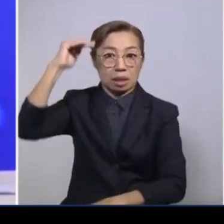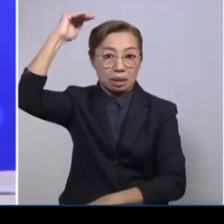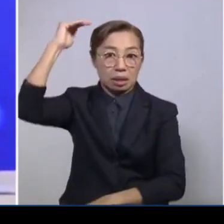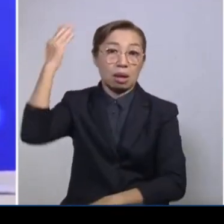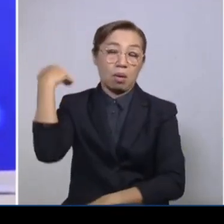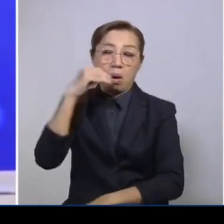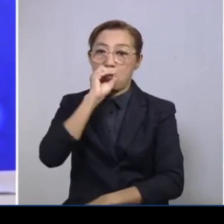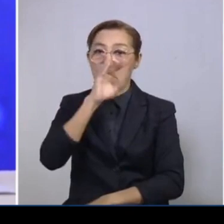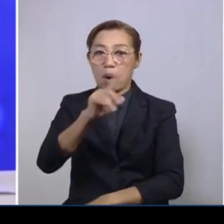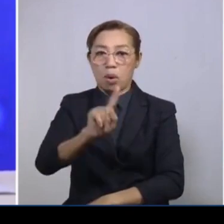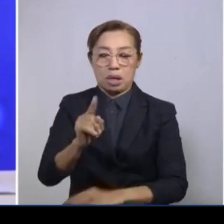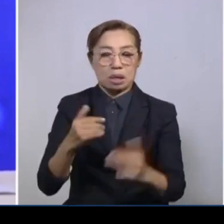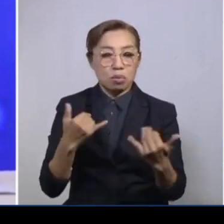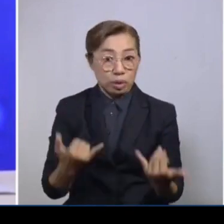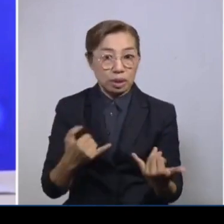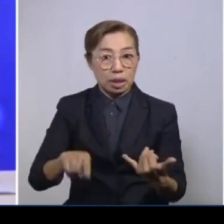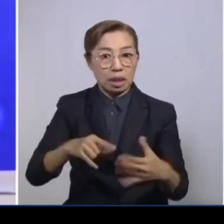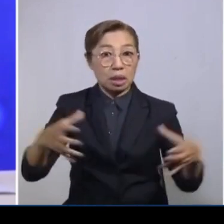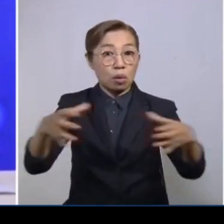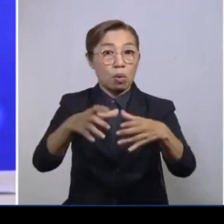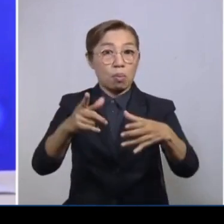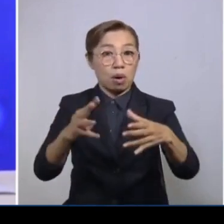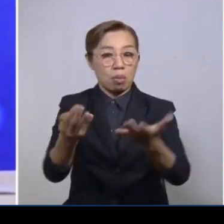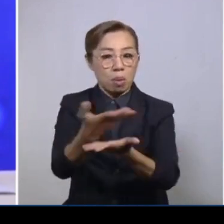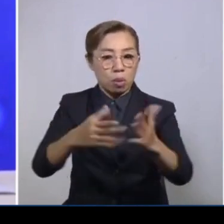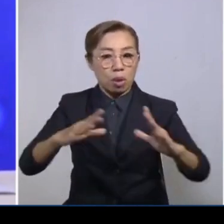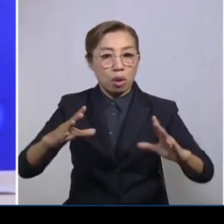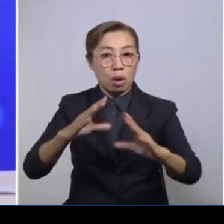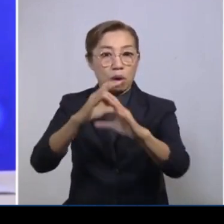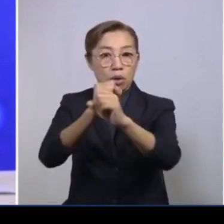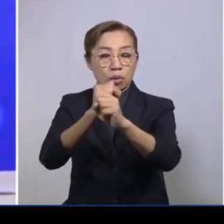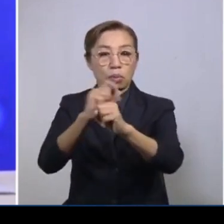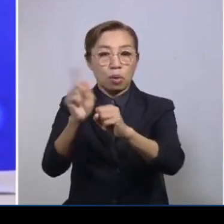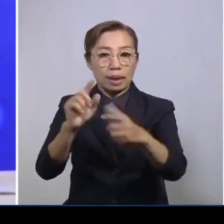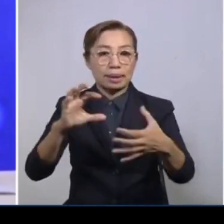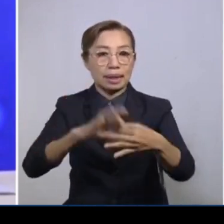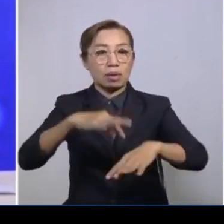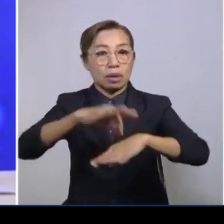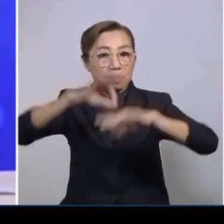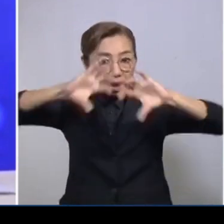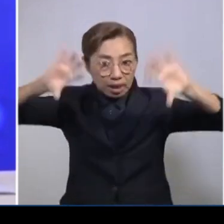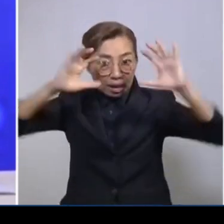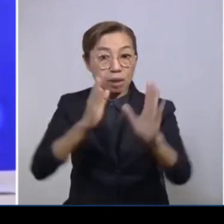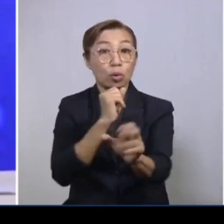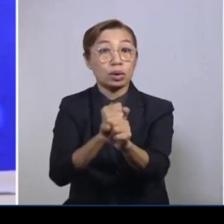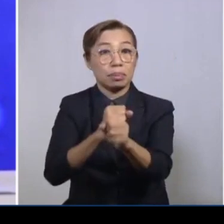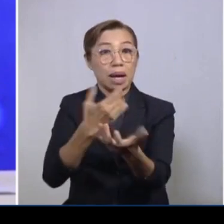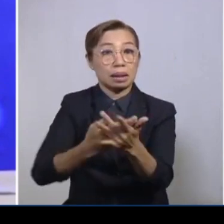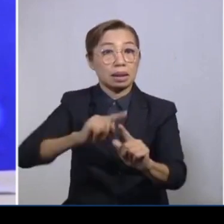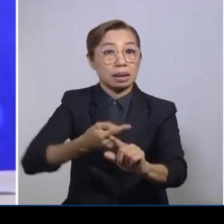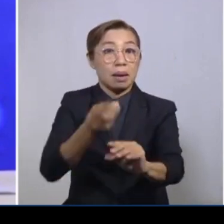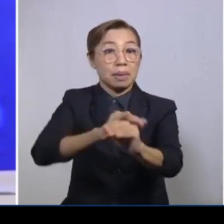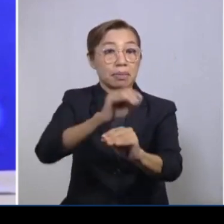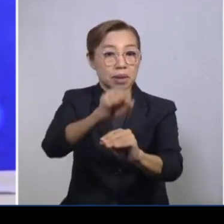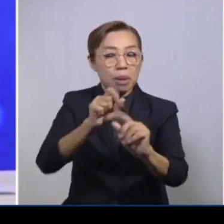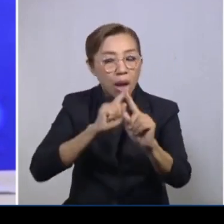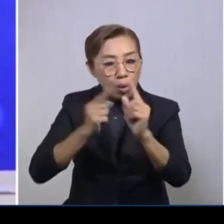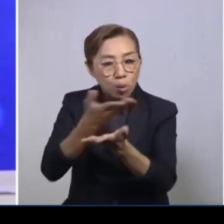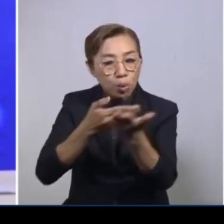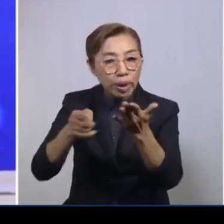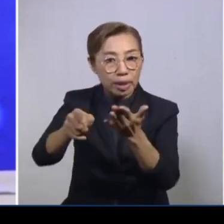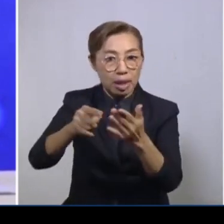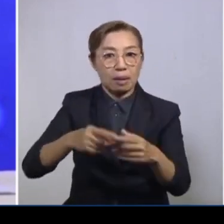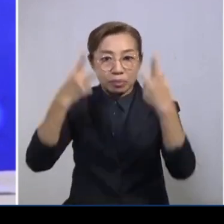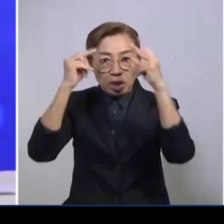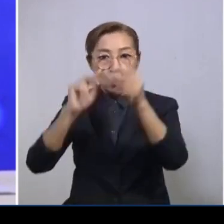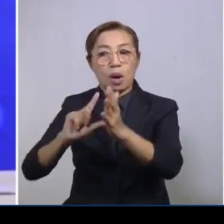รียังเปิดเผยได้ว่าวันนี้ที่ประชุมคณะรัฐมนตรีได้พิจารณาในวาระการขึ้นเงินเดือนข้าราชการแล้วโดยทางด้านของนายแพทย์พรหมมิลเลอร์สุริเดชเลขาธิ